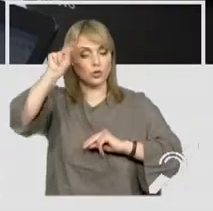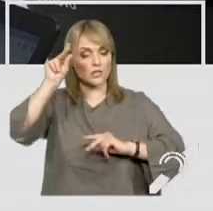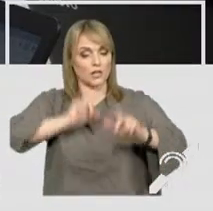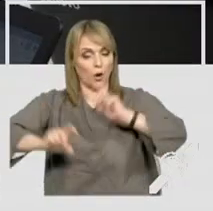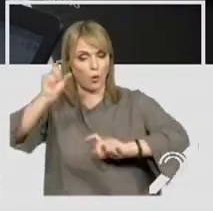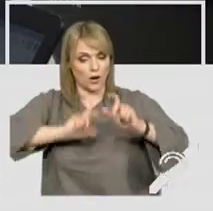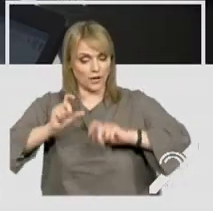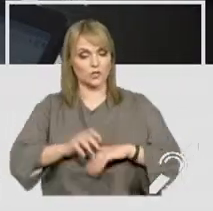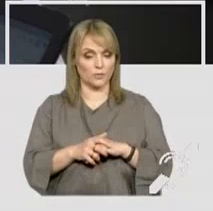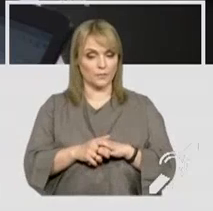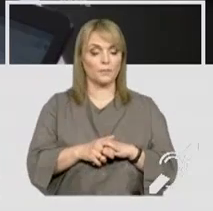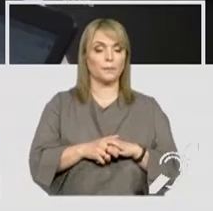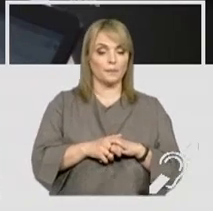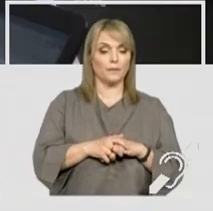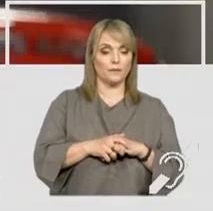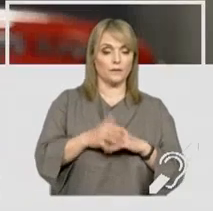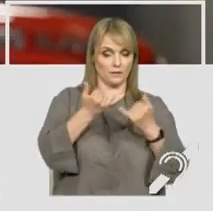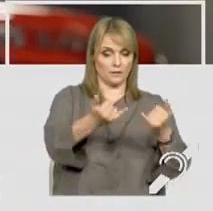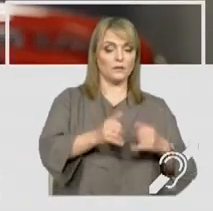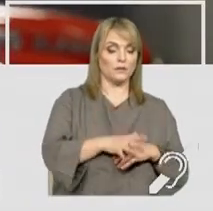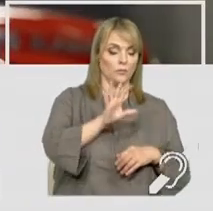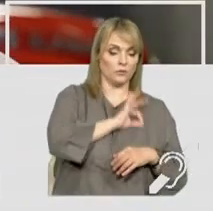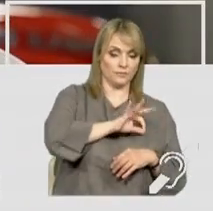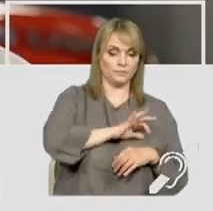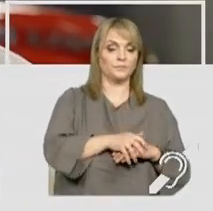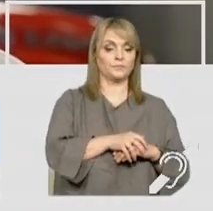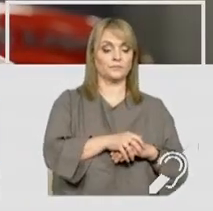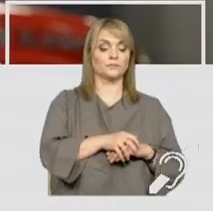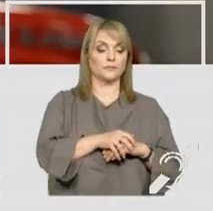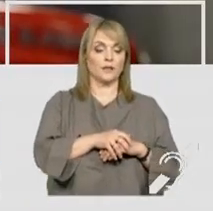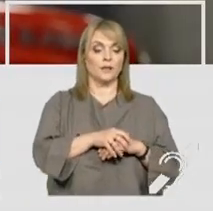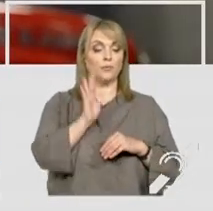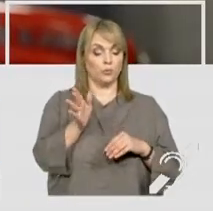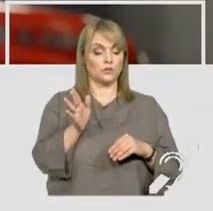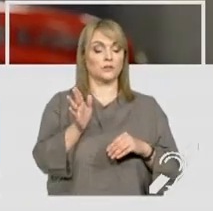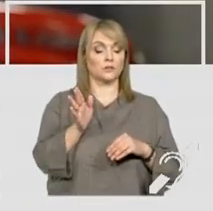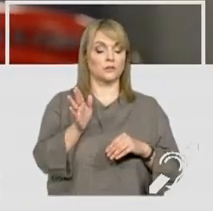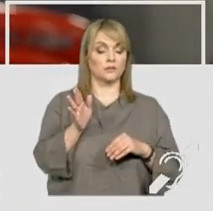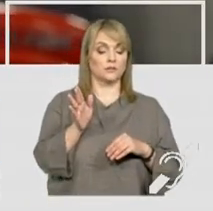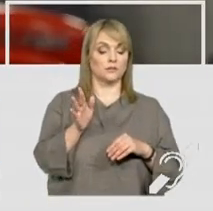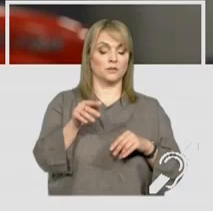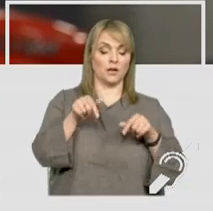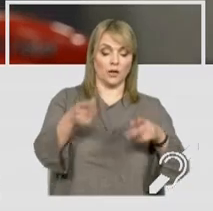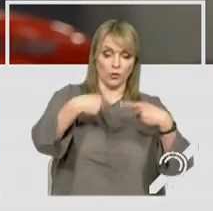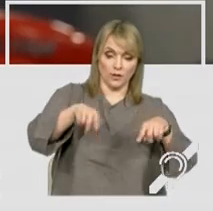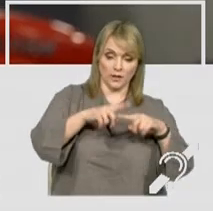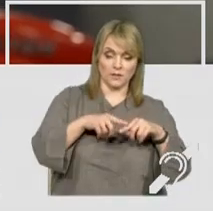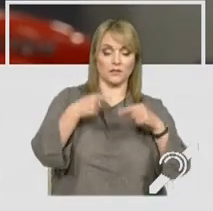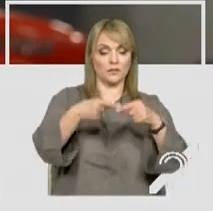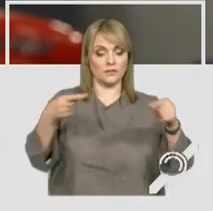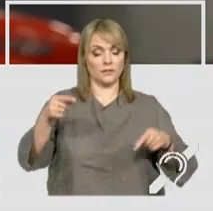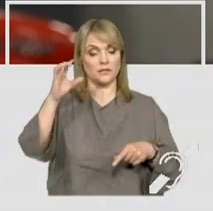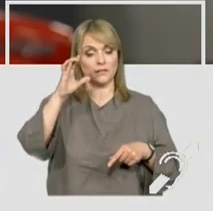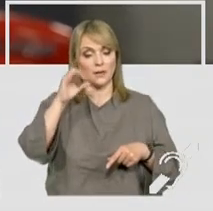agenților economici. Pe platforma acestui centru se vor întrăi și agenții economici și vor fi organizate